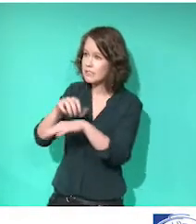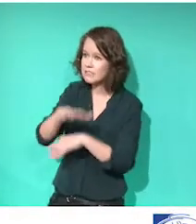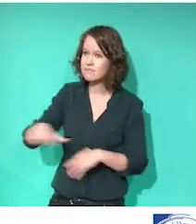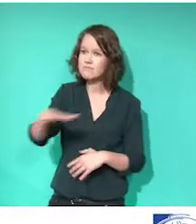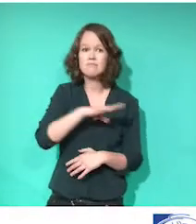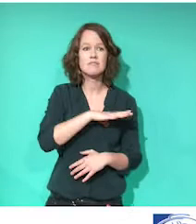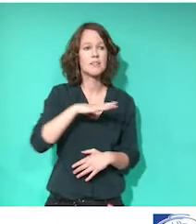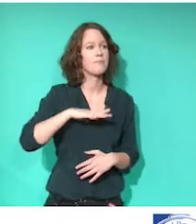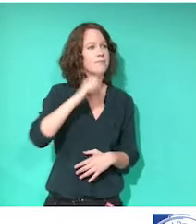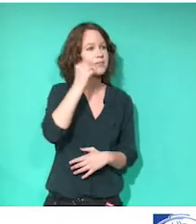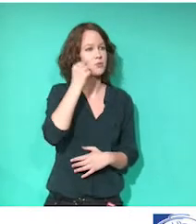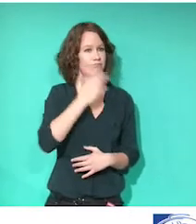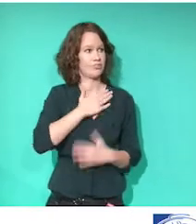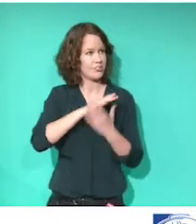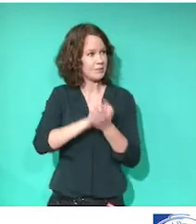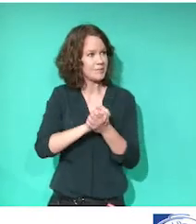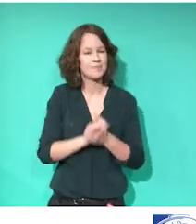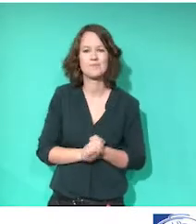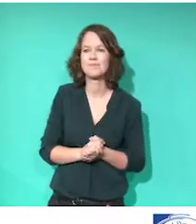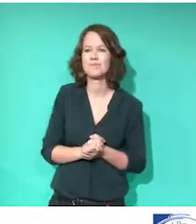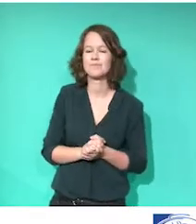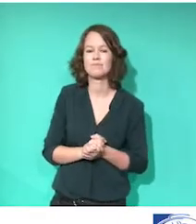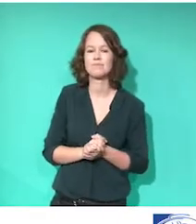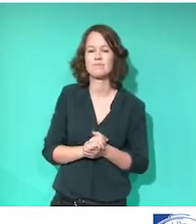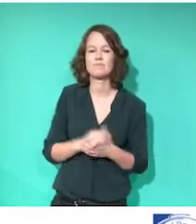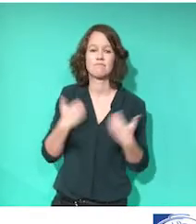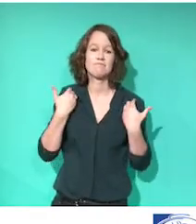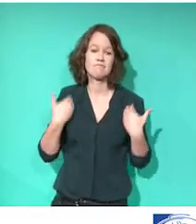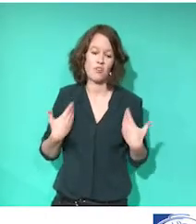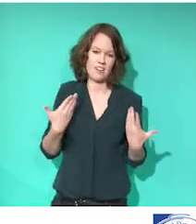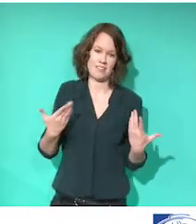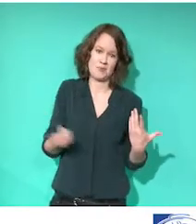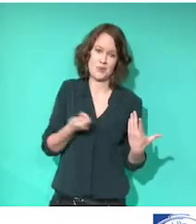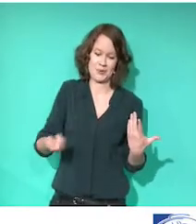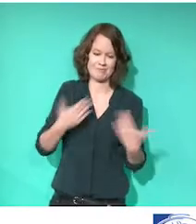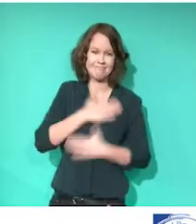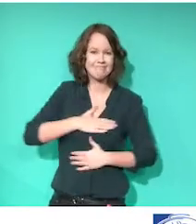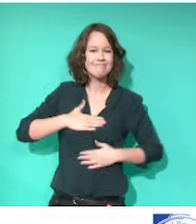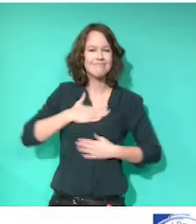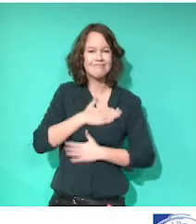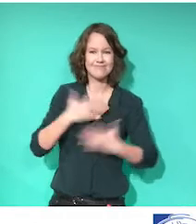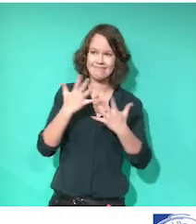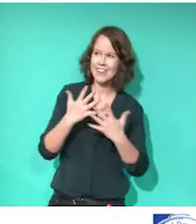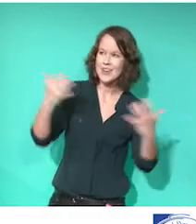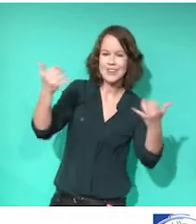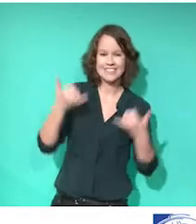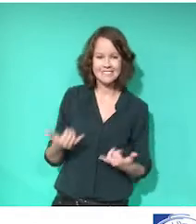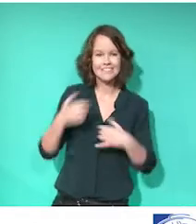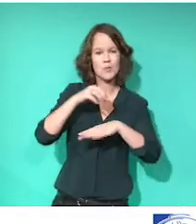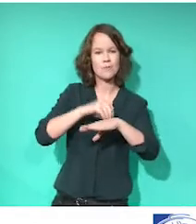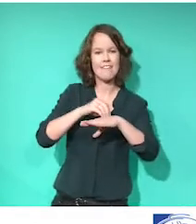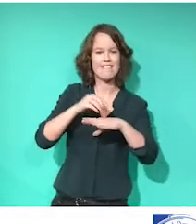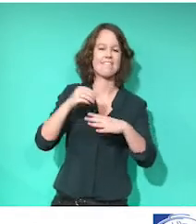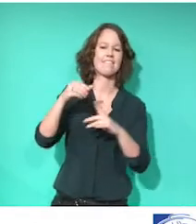messieurs, chers amis. Je suis bien évidemment une nouvelle fois heureux de vous accueillir ici au Conseil économique,